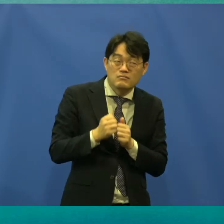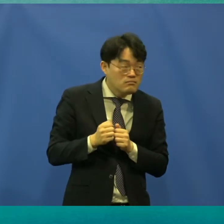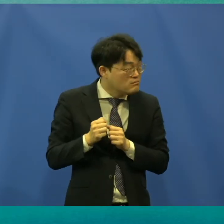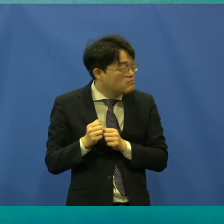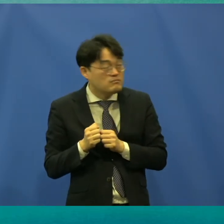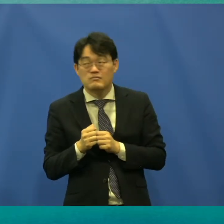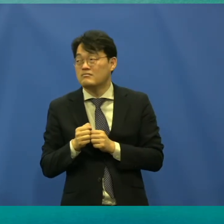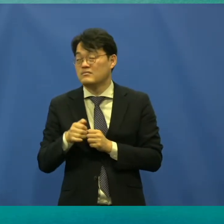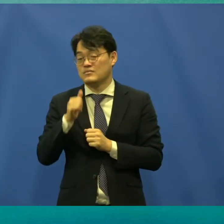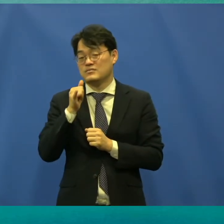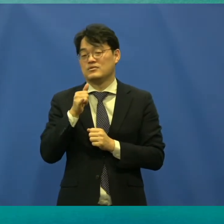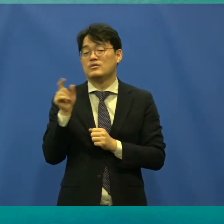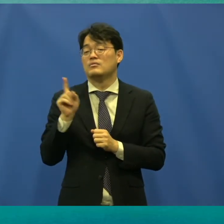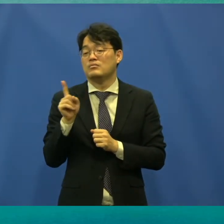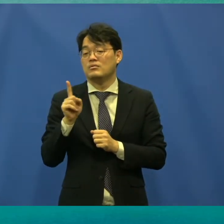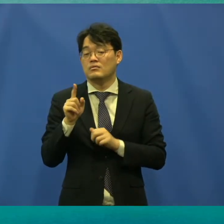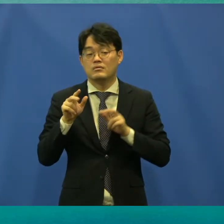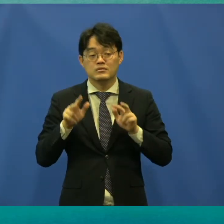시도할 수 없게 되었습니다.